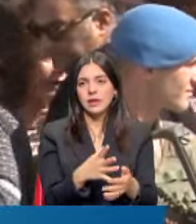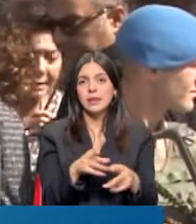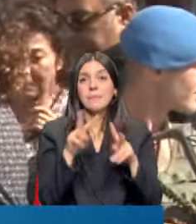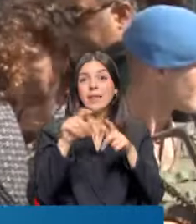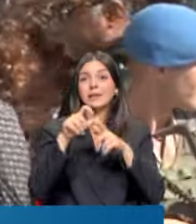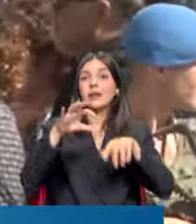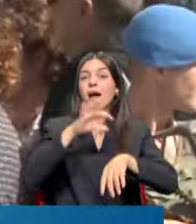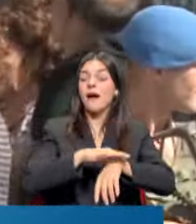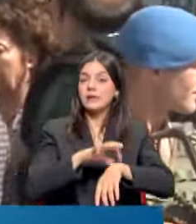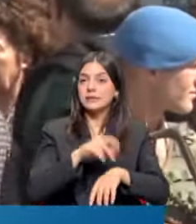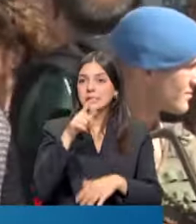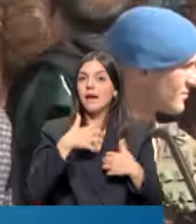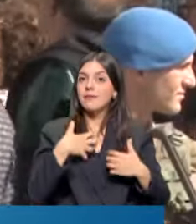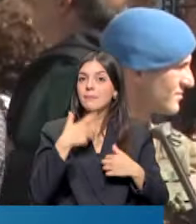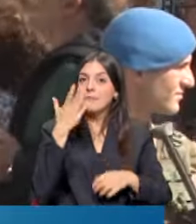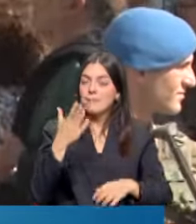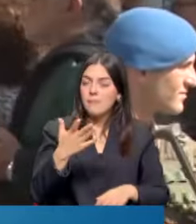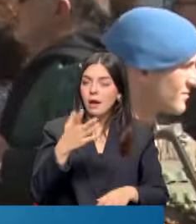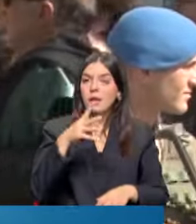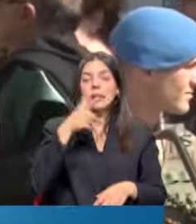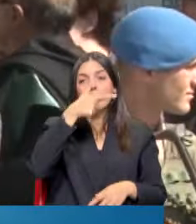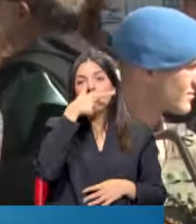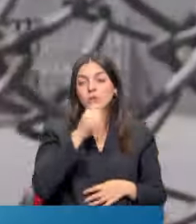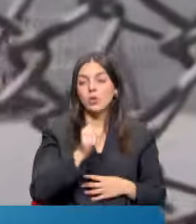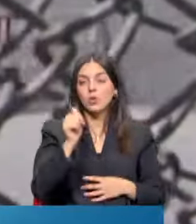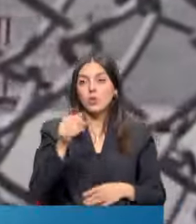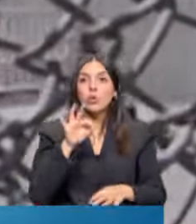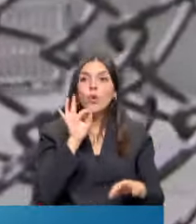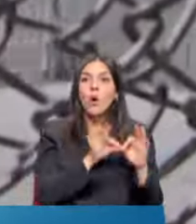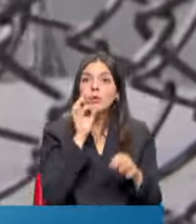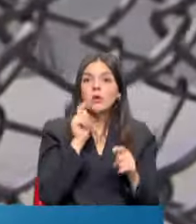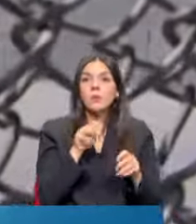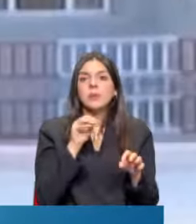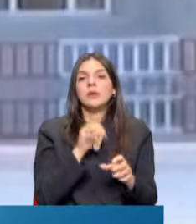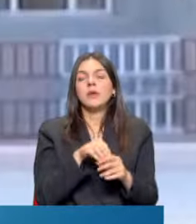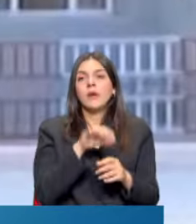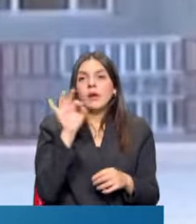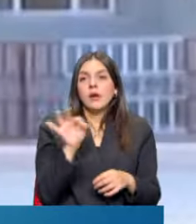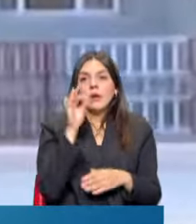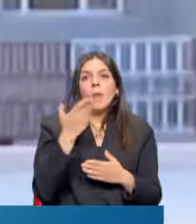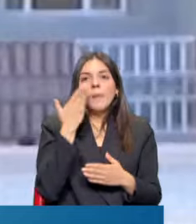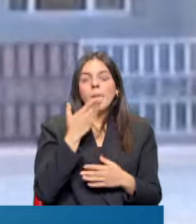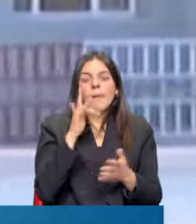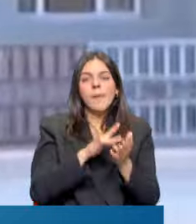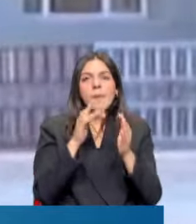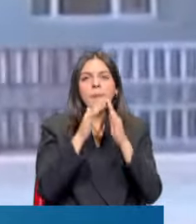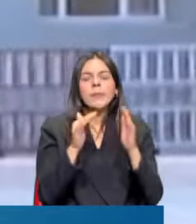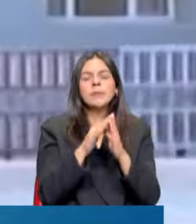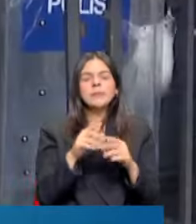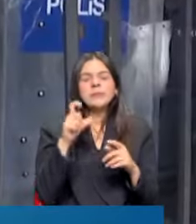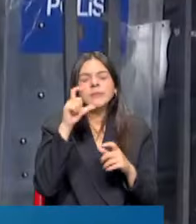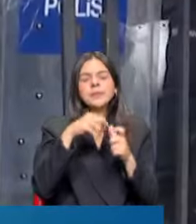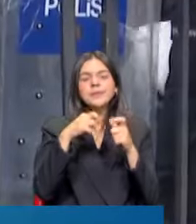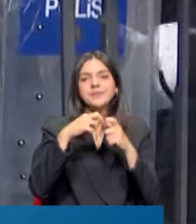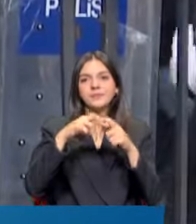MS hastası Kahraman, Perşembe günü rutin kontrollerinin yapılması için Silivri'deki Marmara Cezaevinden Cerrahpaşa